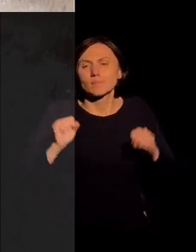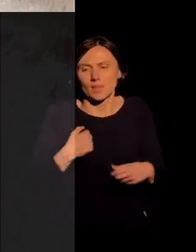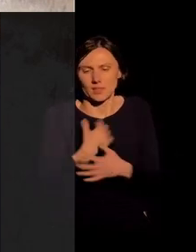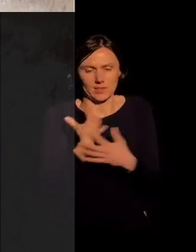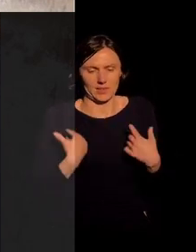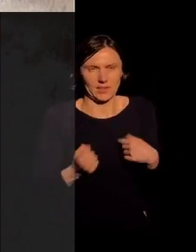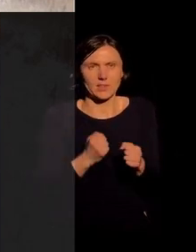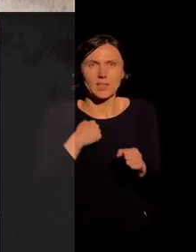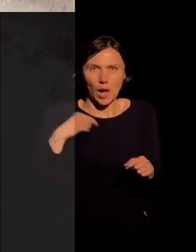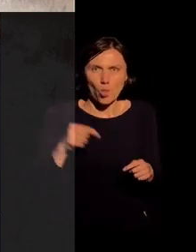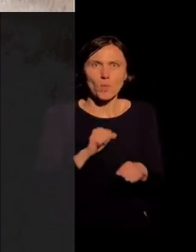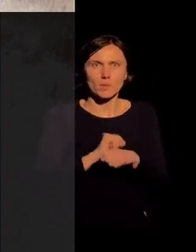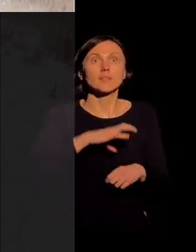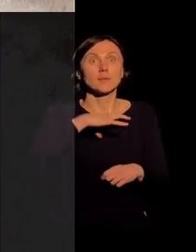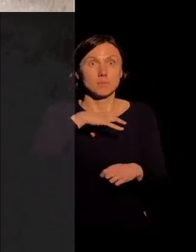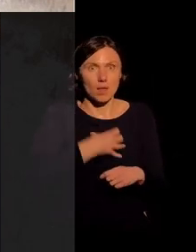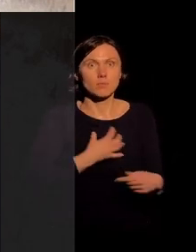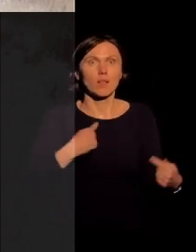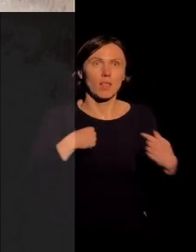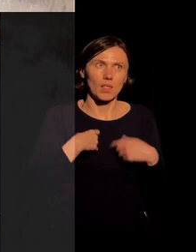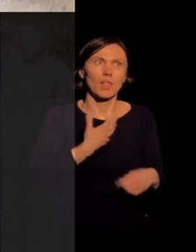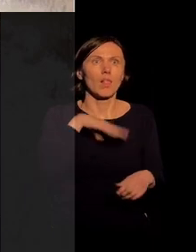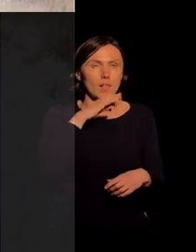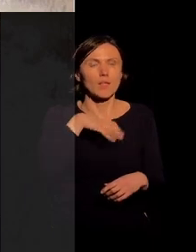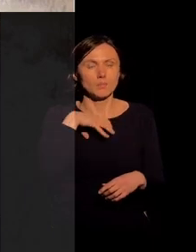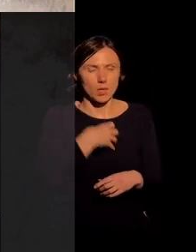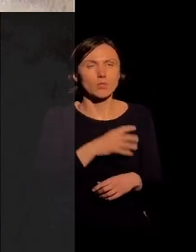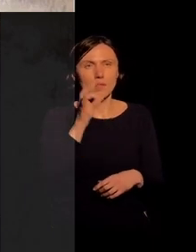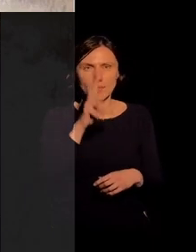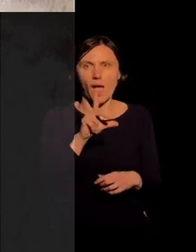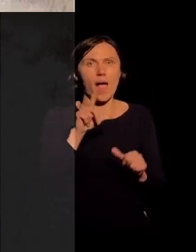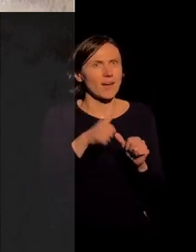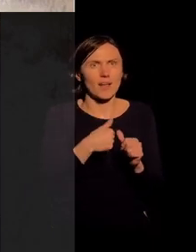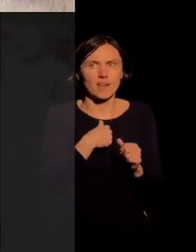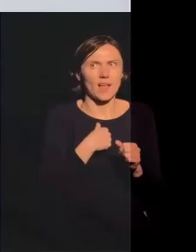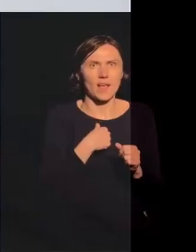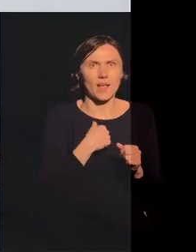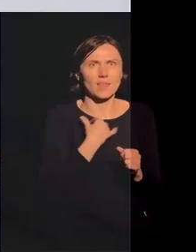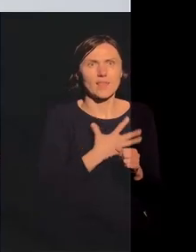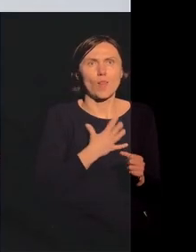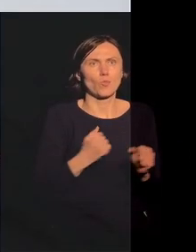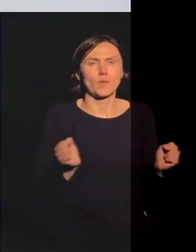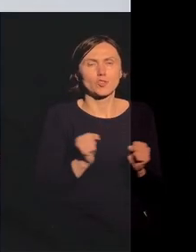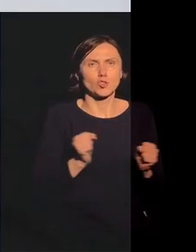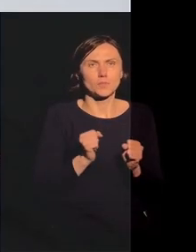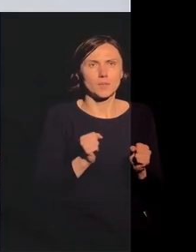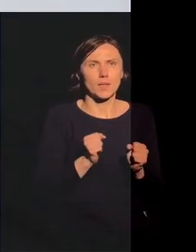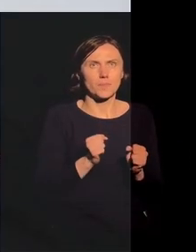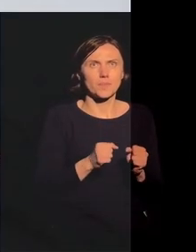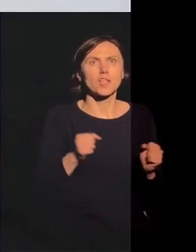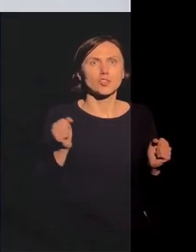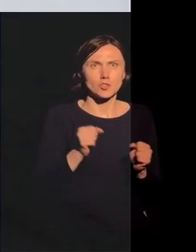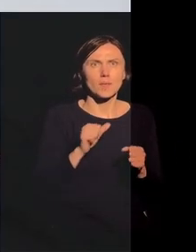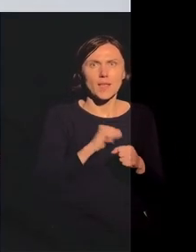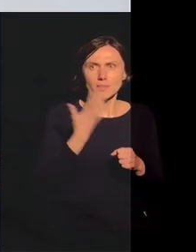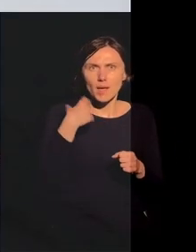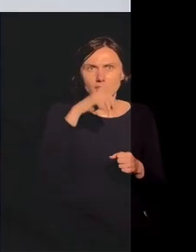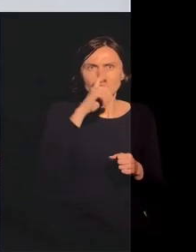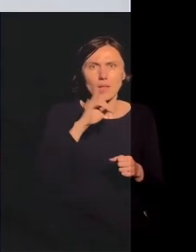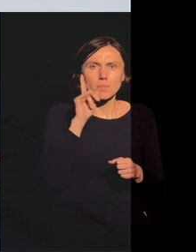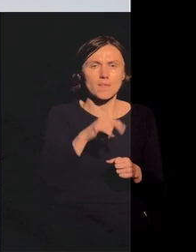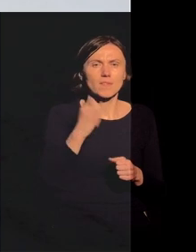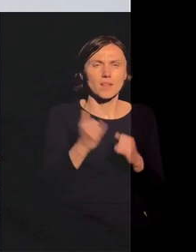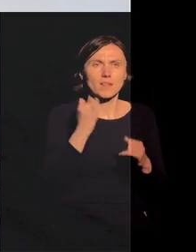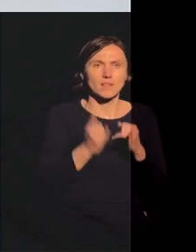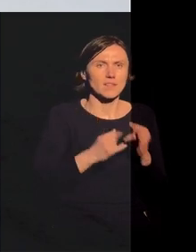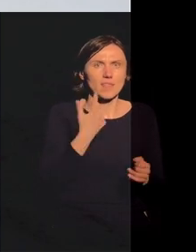zmarznąć. Lubię się umordować, o tym jeszcze będę mówił, ale właśnie wcale nie lubię zimy. To znaczy zimą się bardzo źle jeździ.